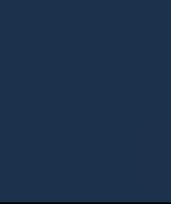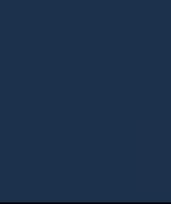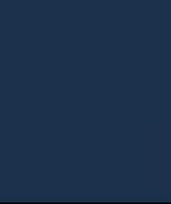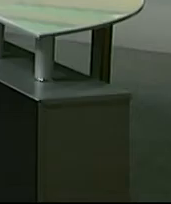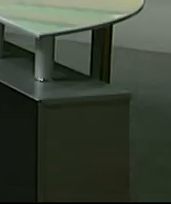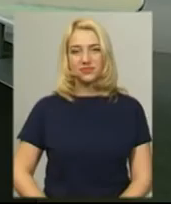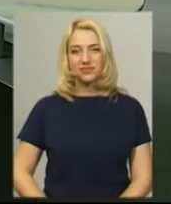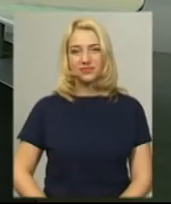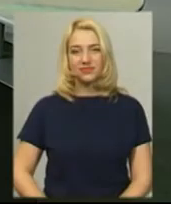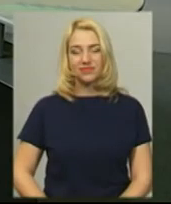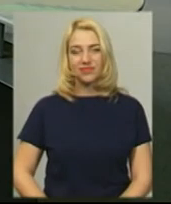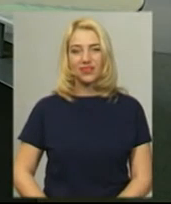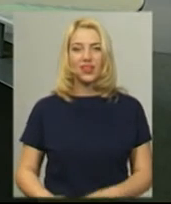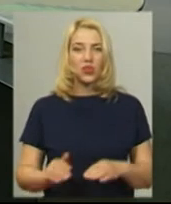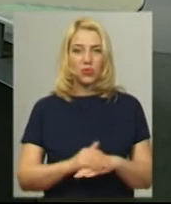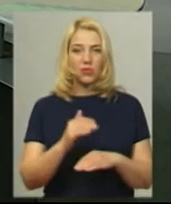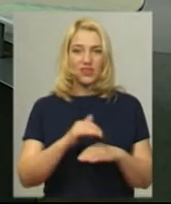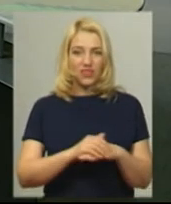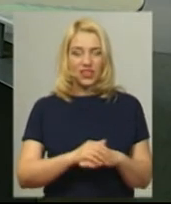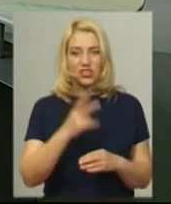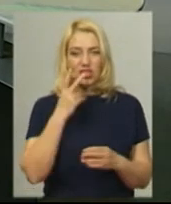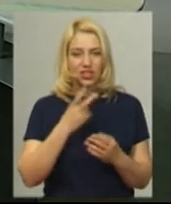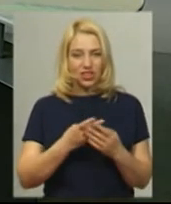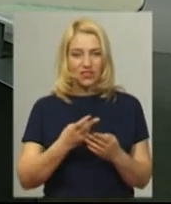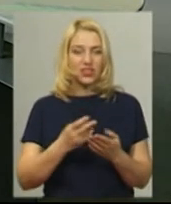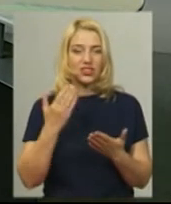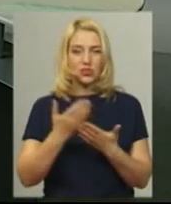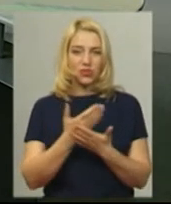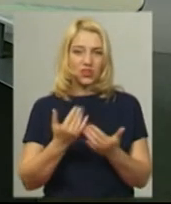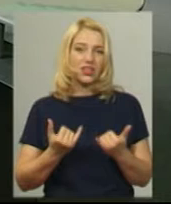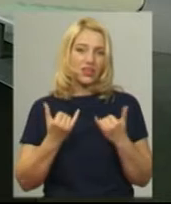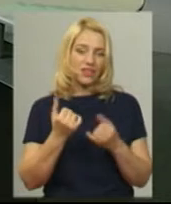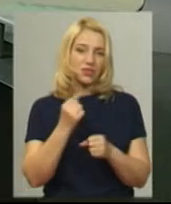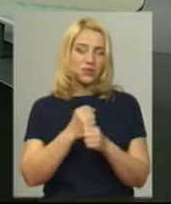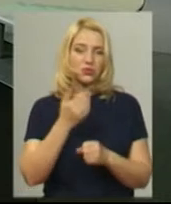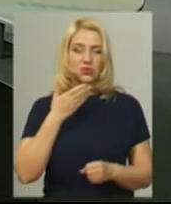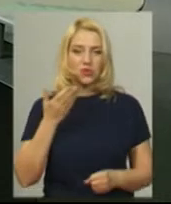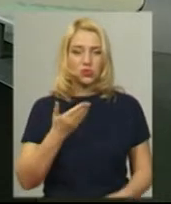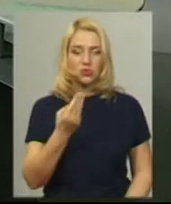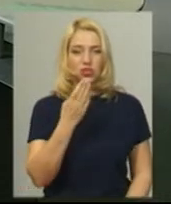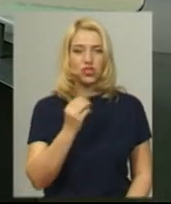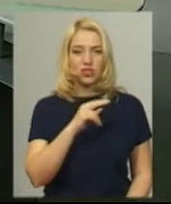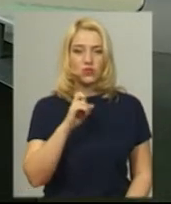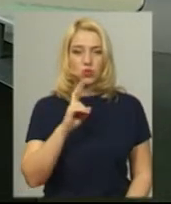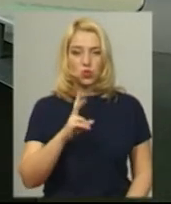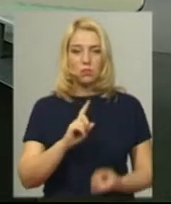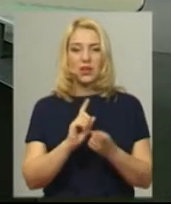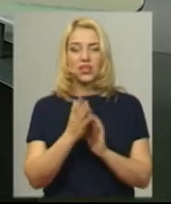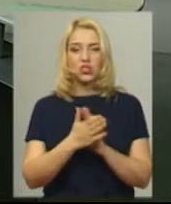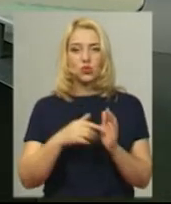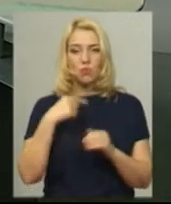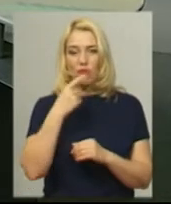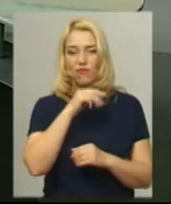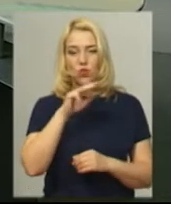Музика Доброго вечора в ефірі Суспільного випуск новин. У студії для вас працюють ведуча Катерина Шевчук, на жест умову перекладає